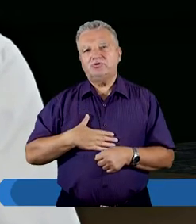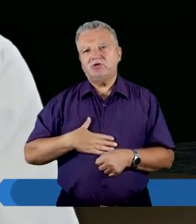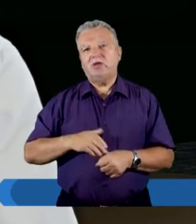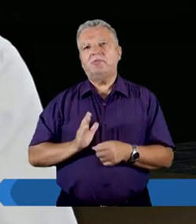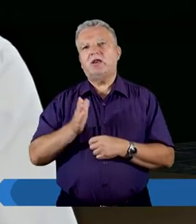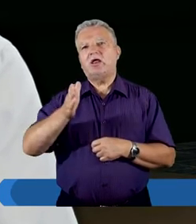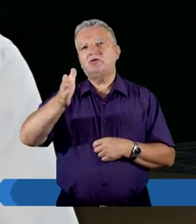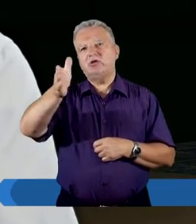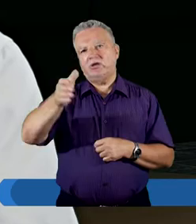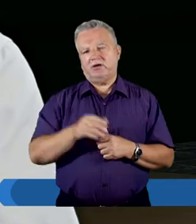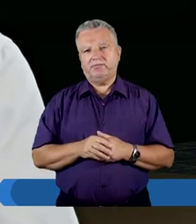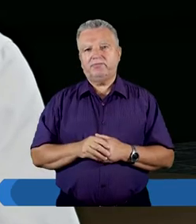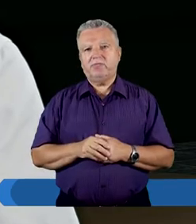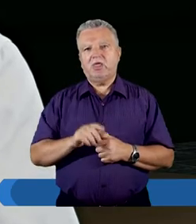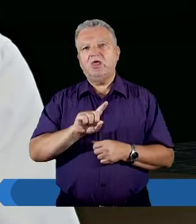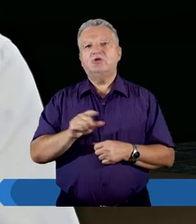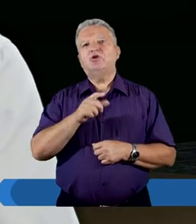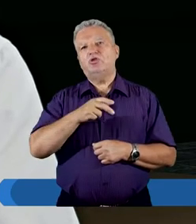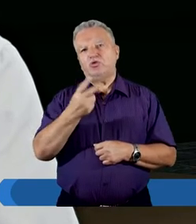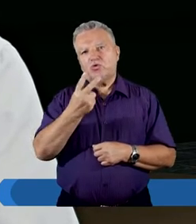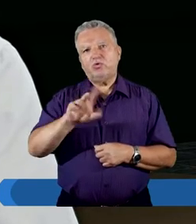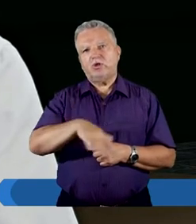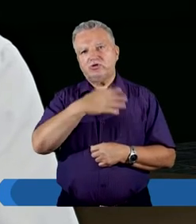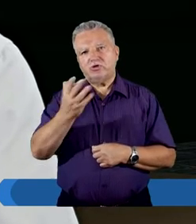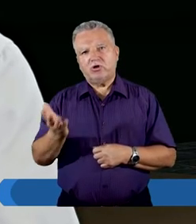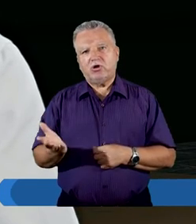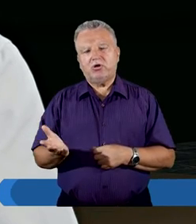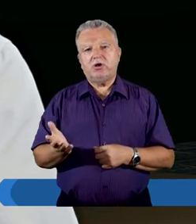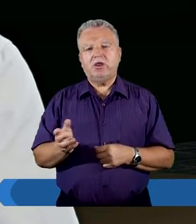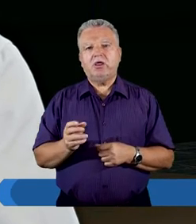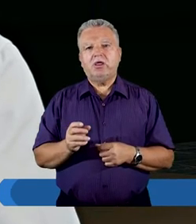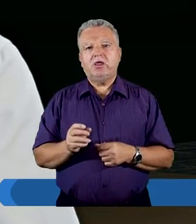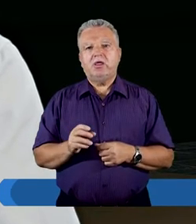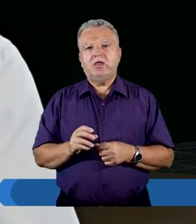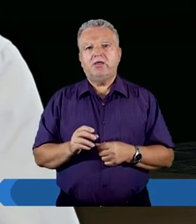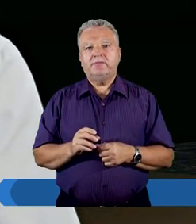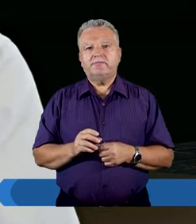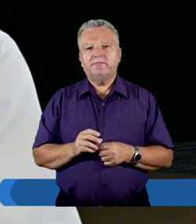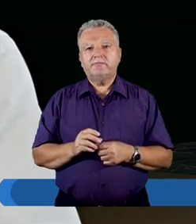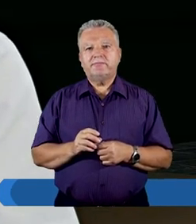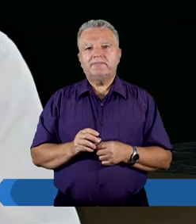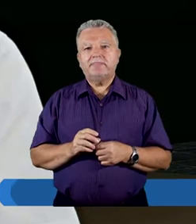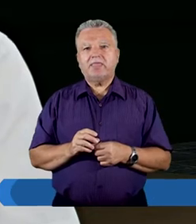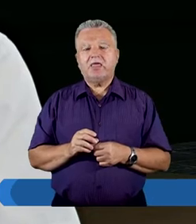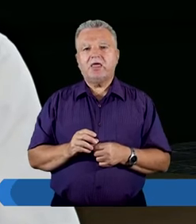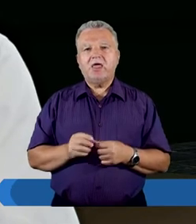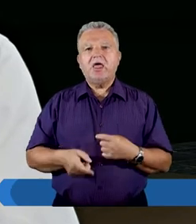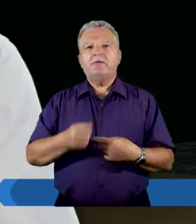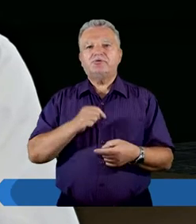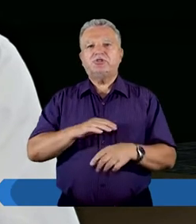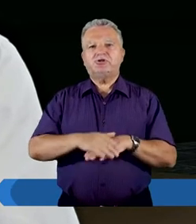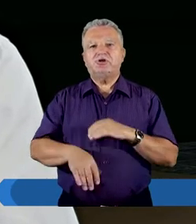przyjemna nadzieja. Z drugiej strony, jak w każdej bajce, zanim ten szczęśliwy